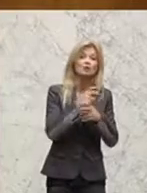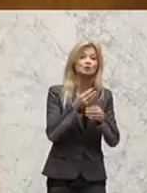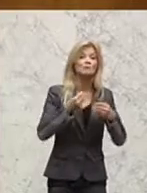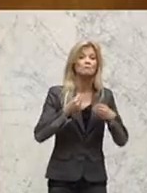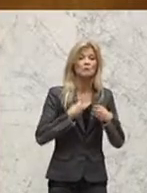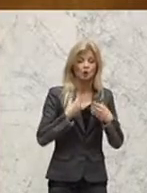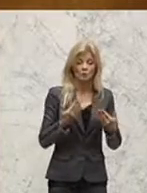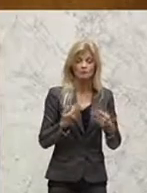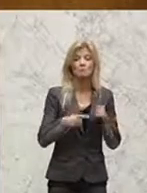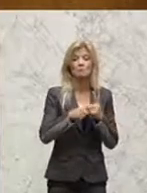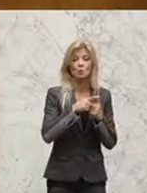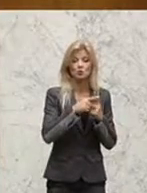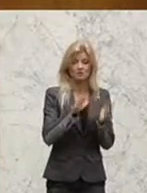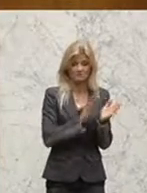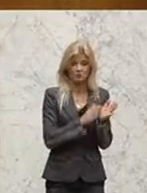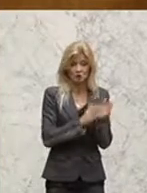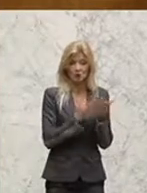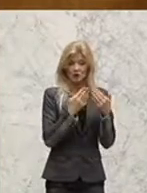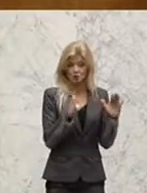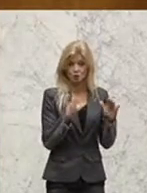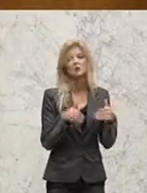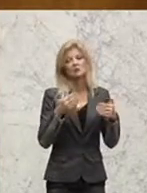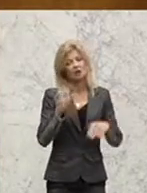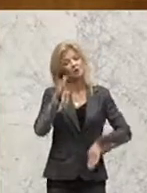einen positiven Asylbescheid, hat hier vollen